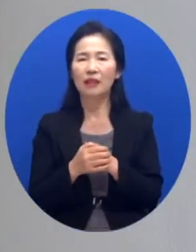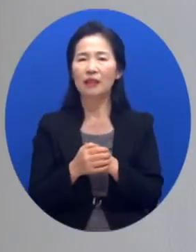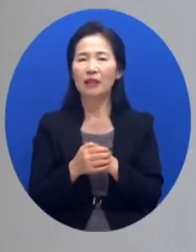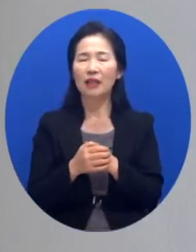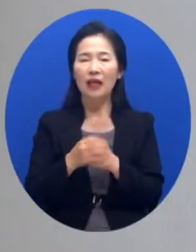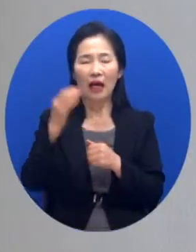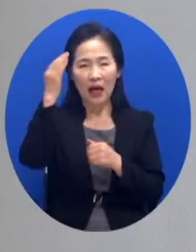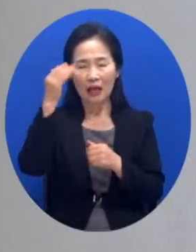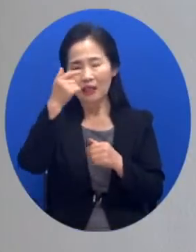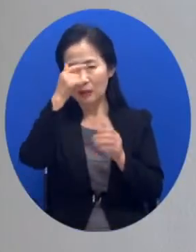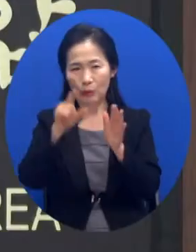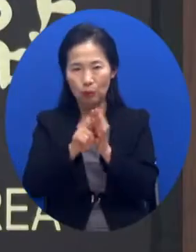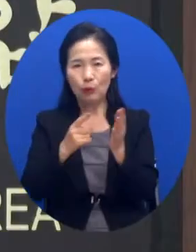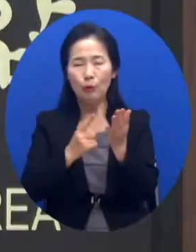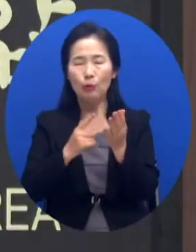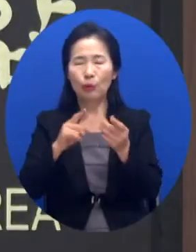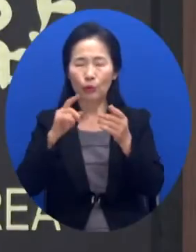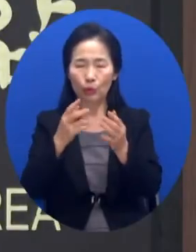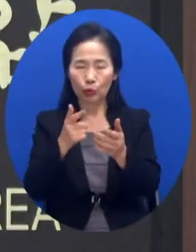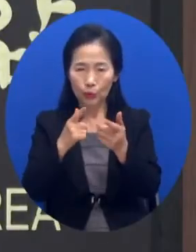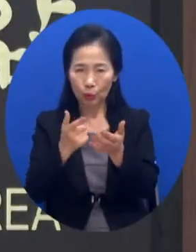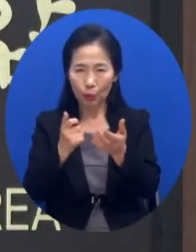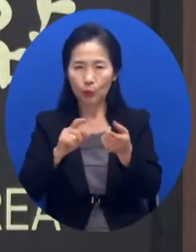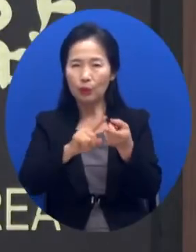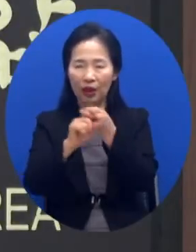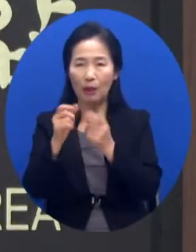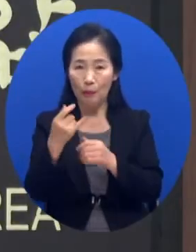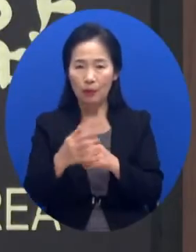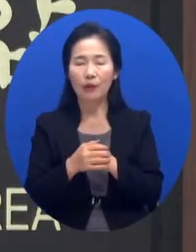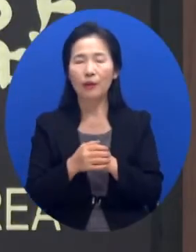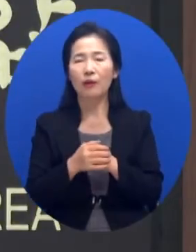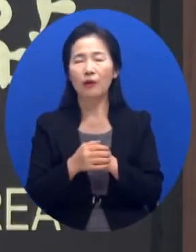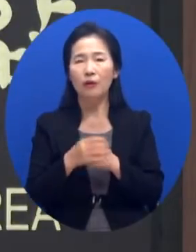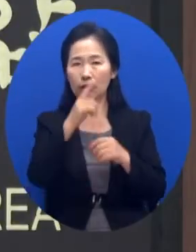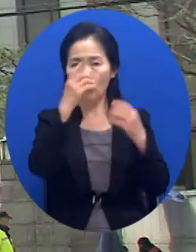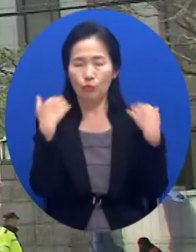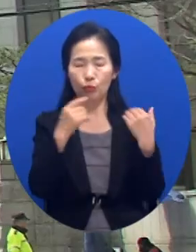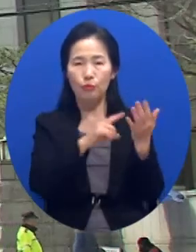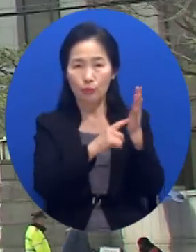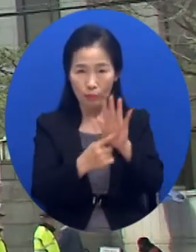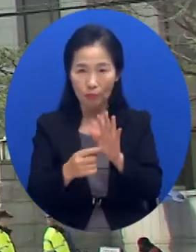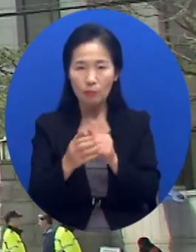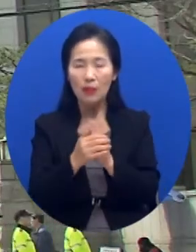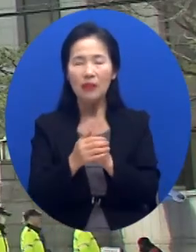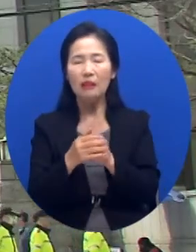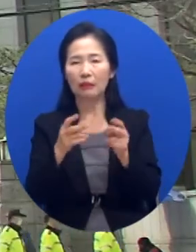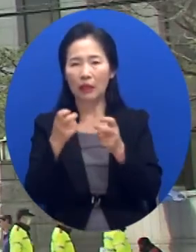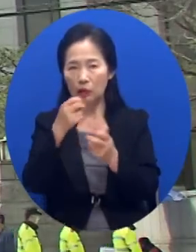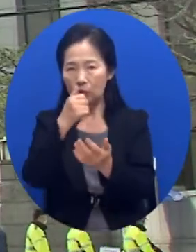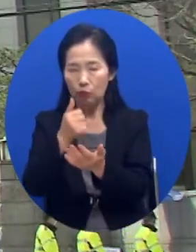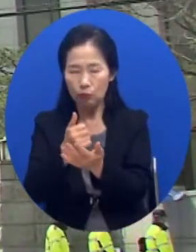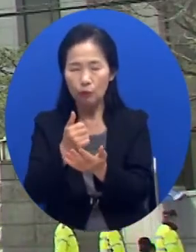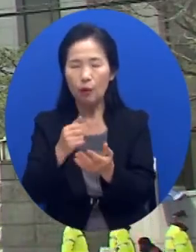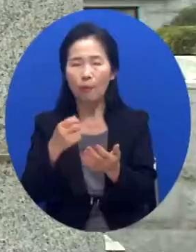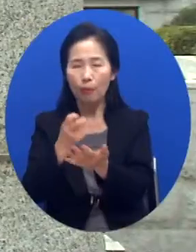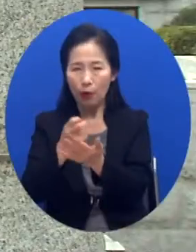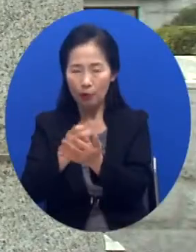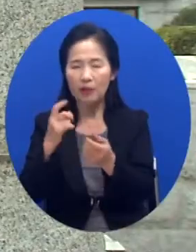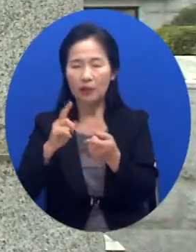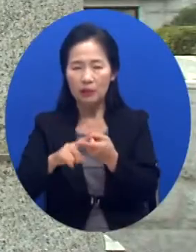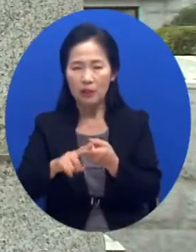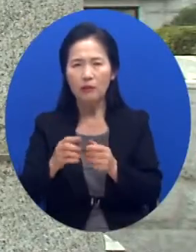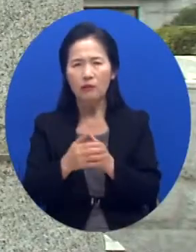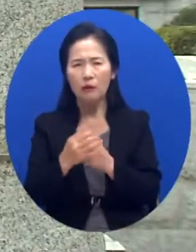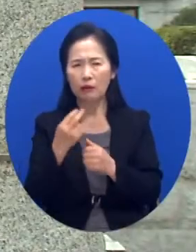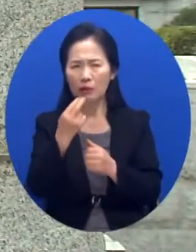항 교총은 논평에서 보건 복지부가 제출한 낙태 째 개정안은 무분별한 낙태 합법화 를 통해 생명 경시